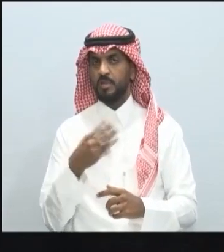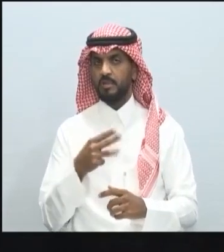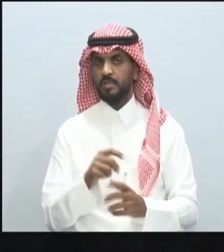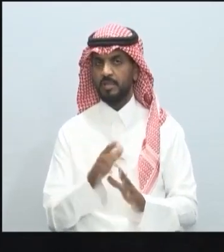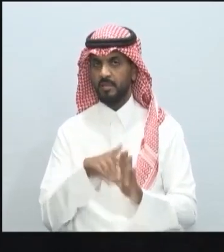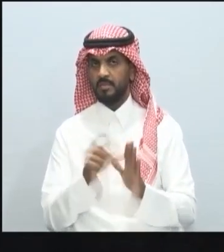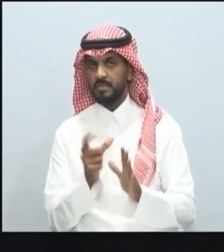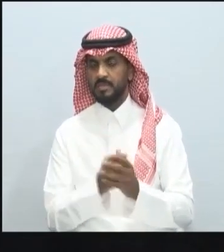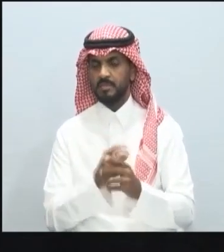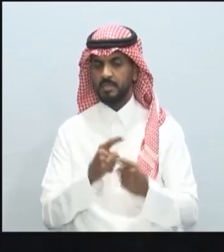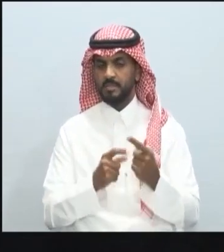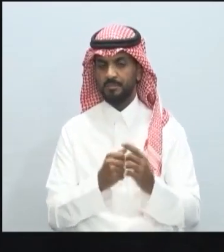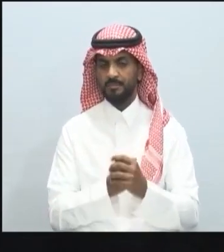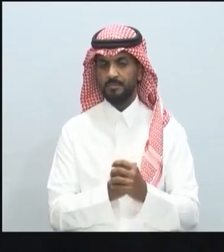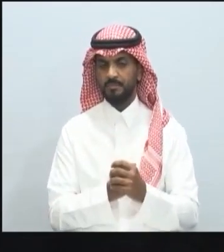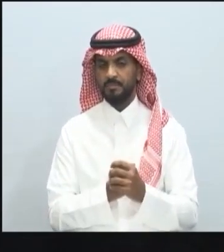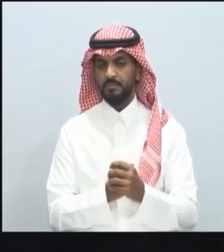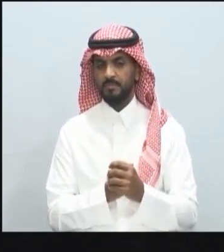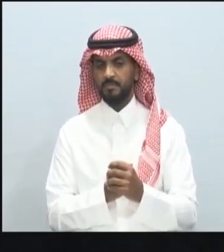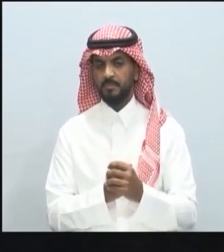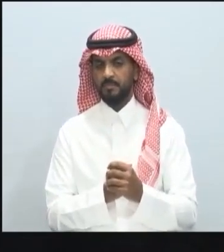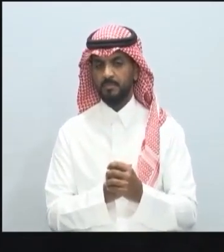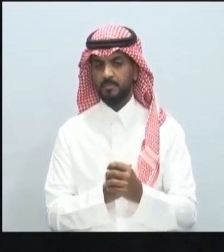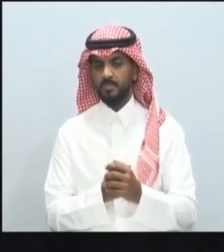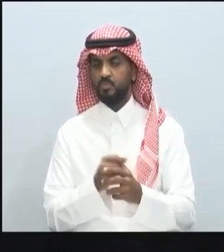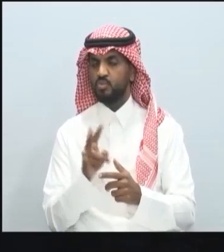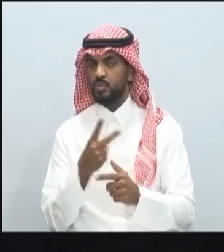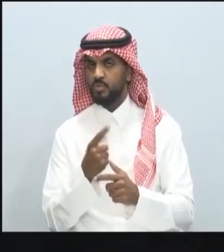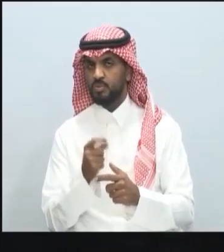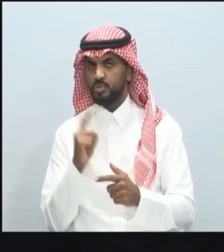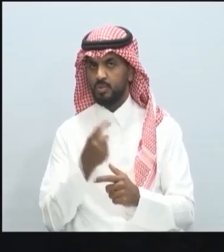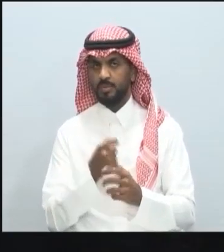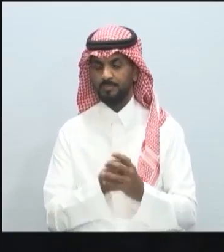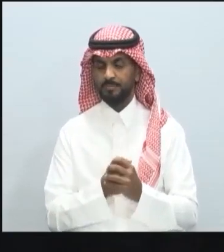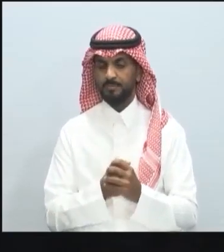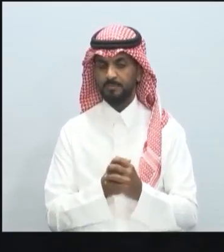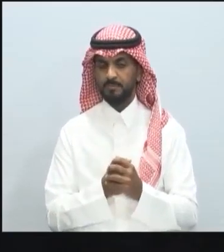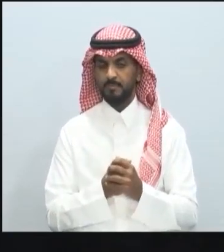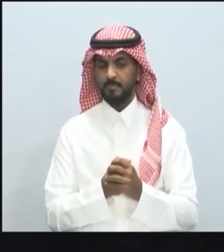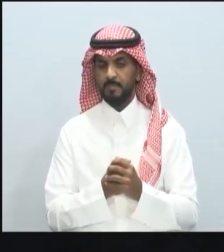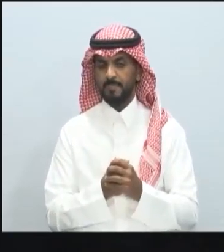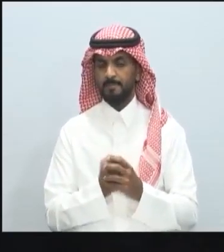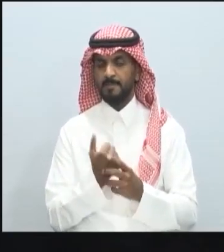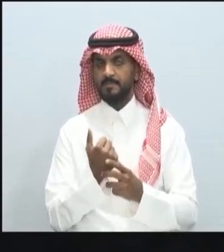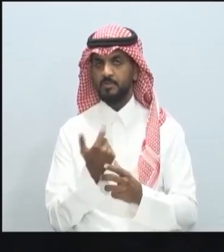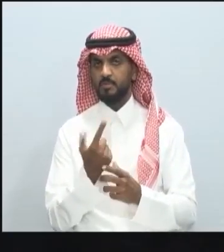النص تقسيم الزمن المستغرق ثم يساوي السرعه القرائيه ونقول مثلا هنا